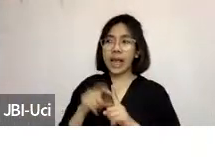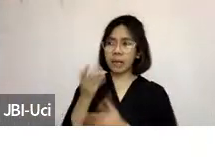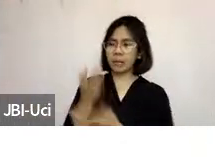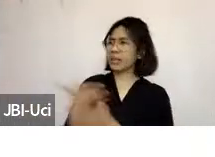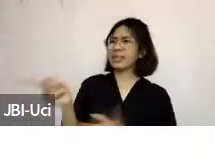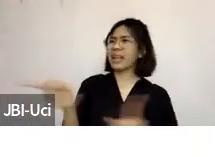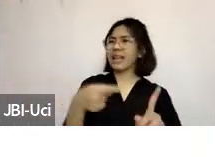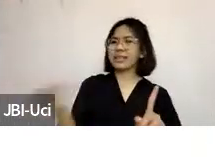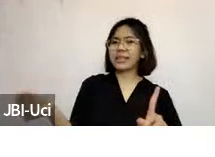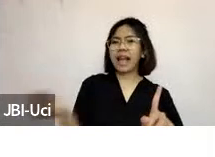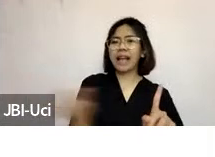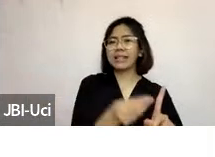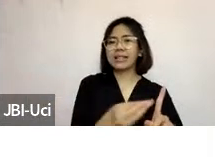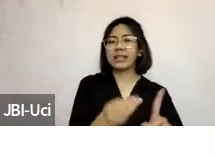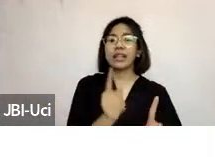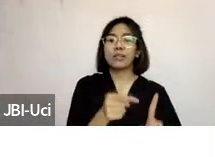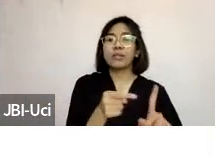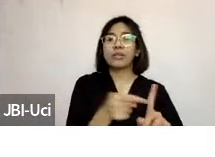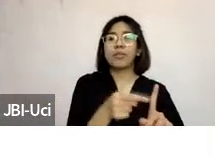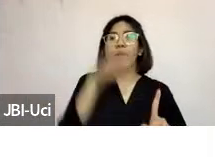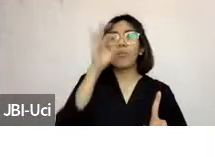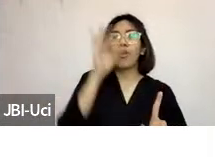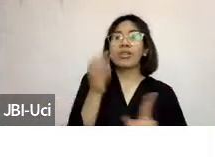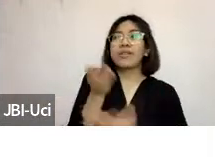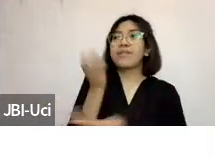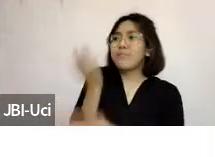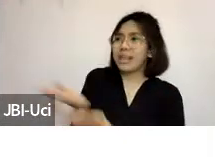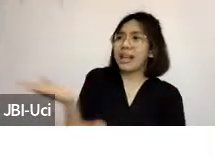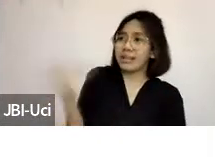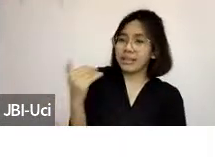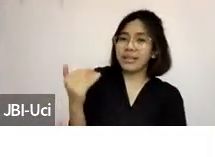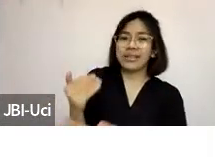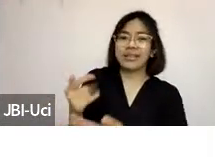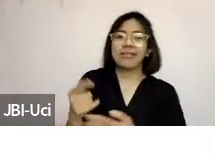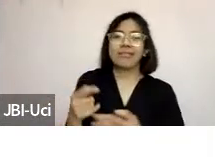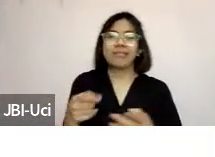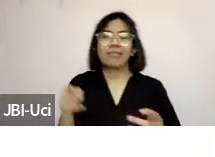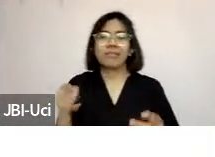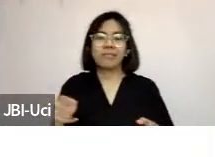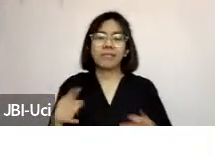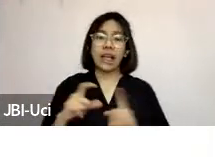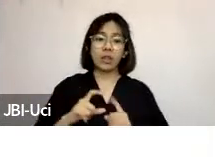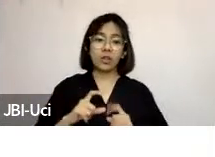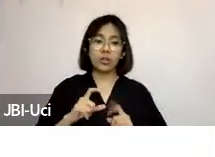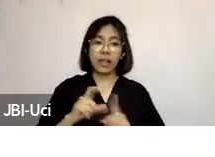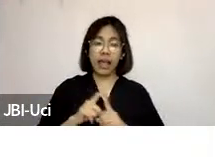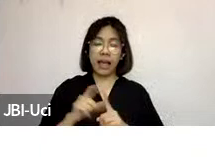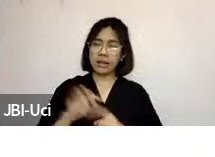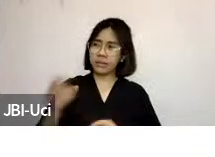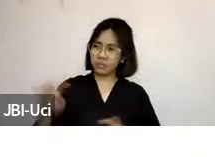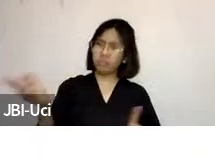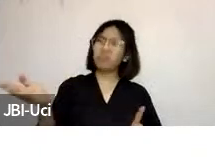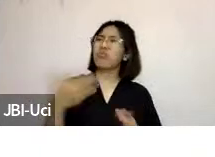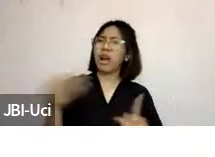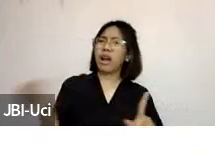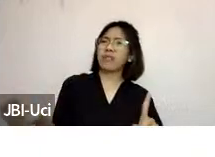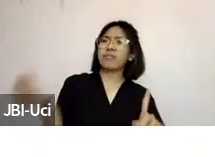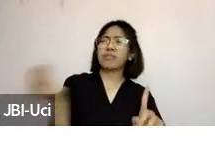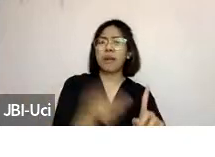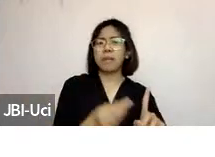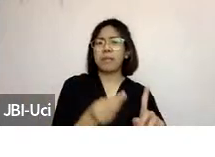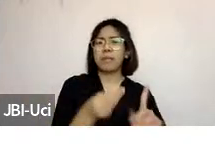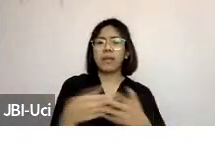polisi merespon apa yang disampaikan polisi the gifted yay nah direct langsung bilang leave Please